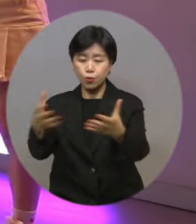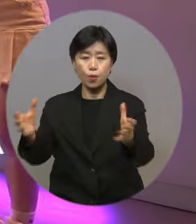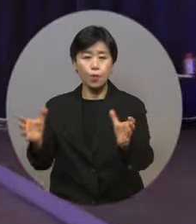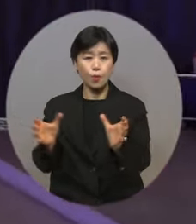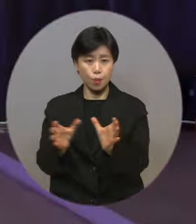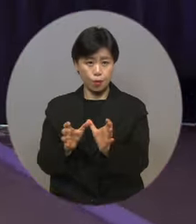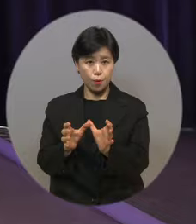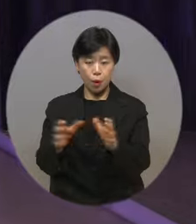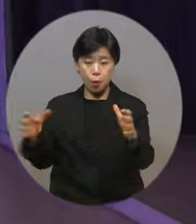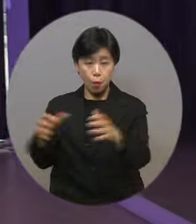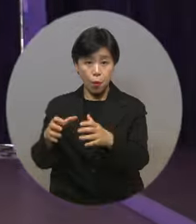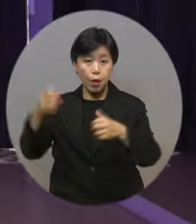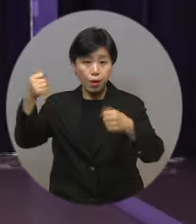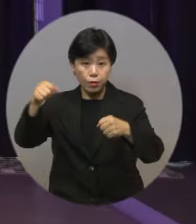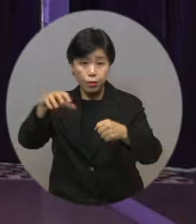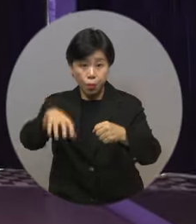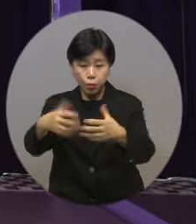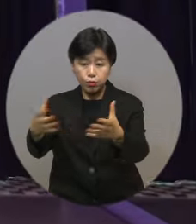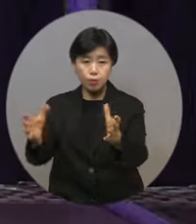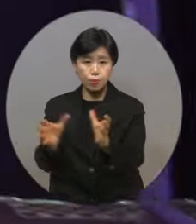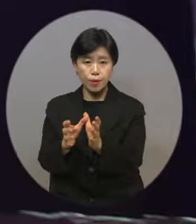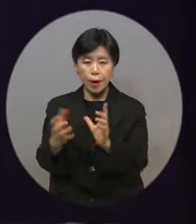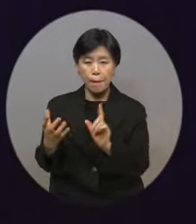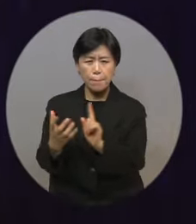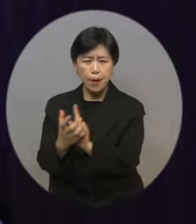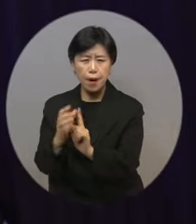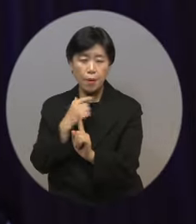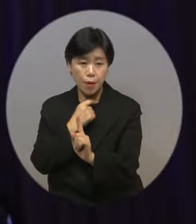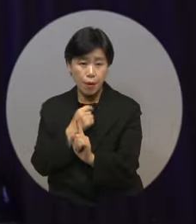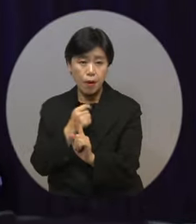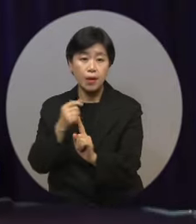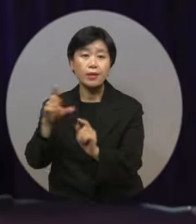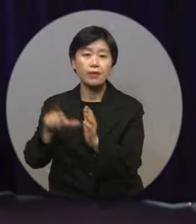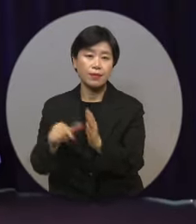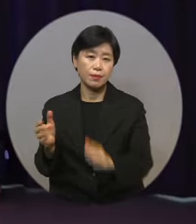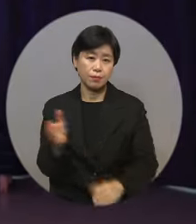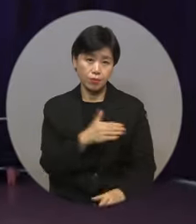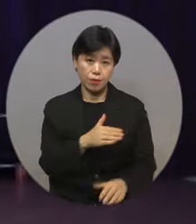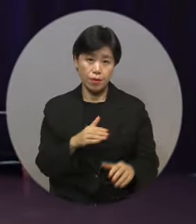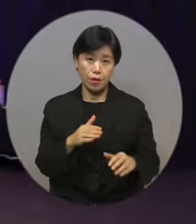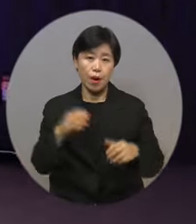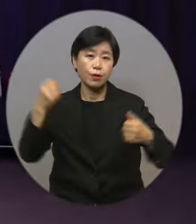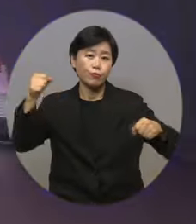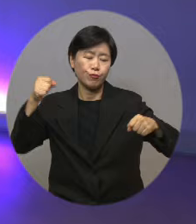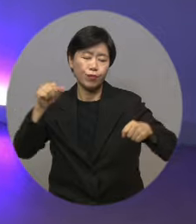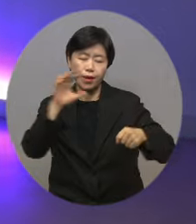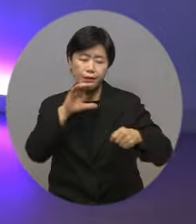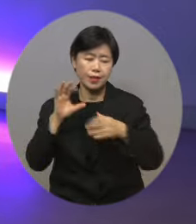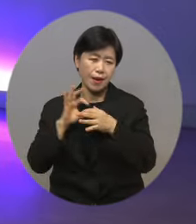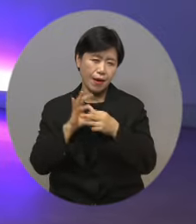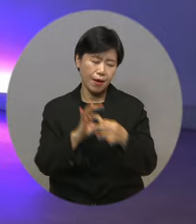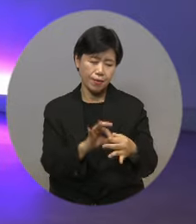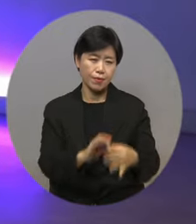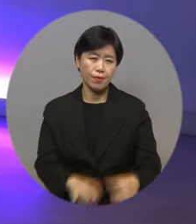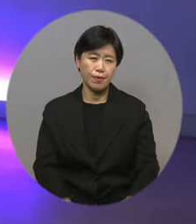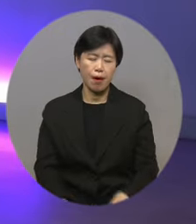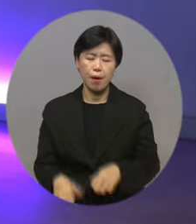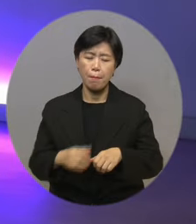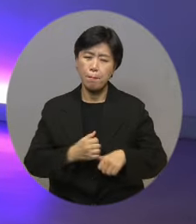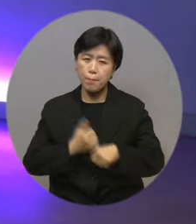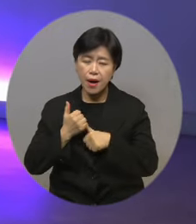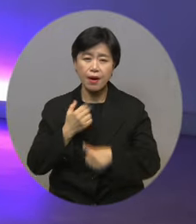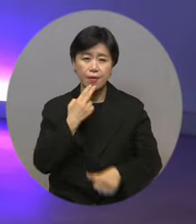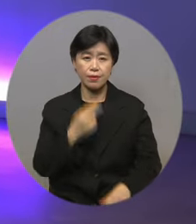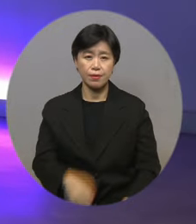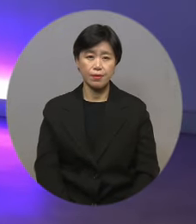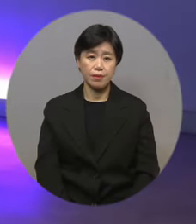했었습니다. 그때 시작한 춤 연습을 지연 씨는 지금까지도 게을리하지 않습니다.